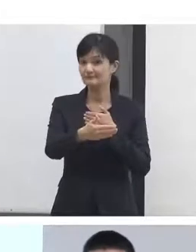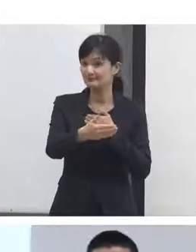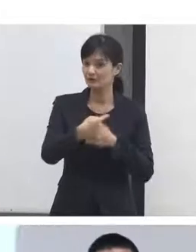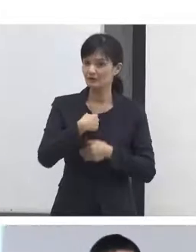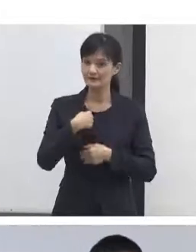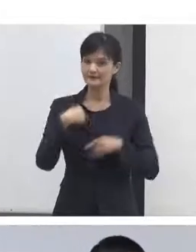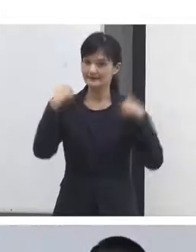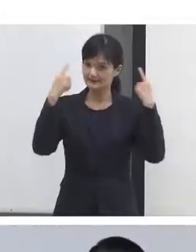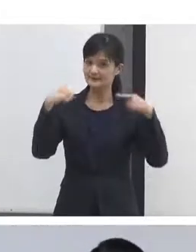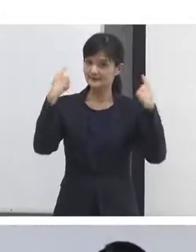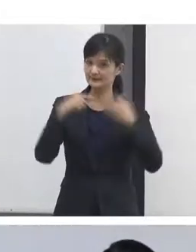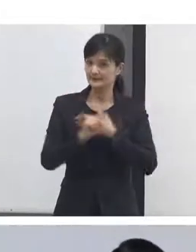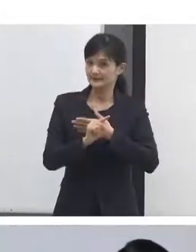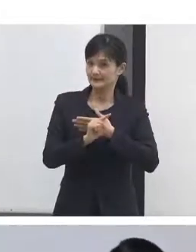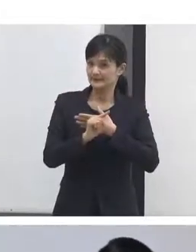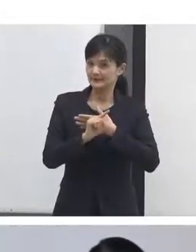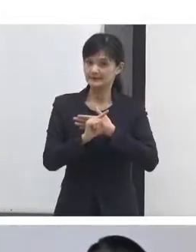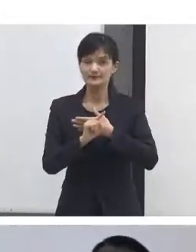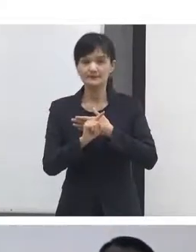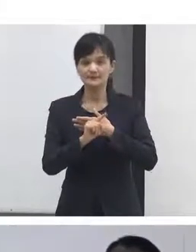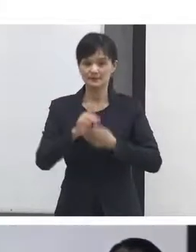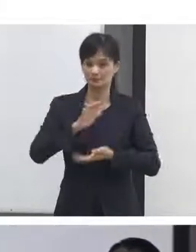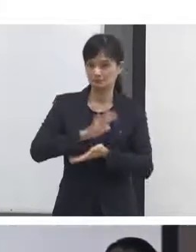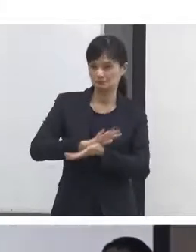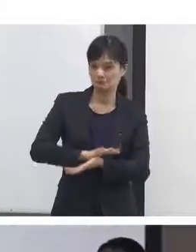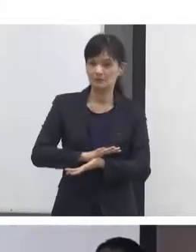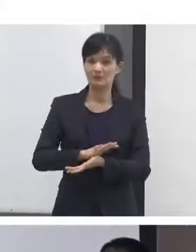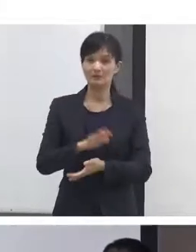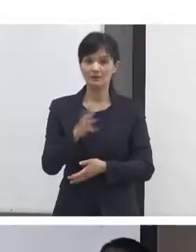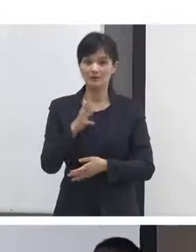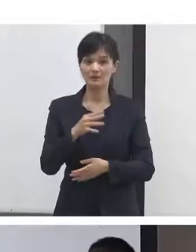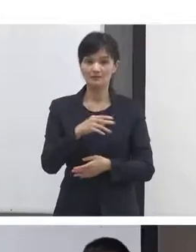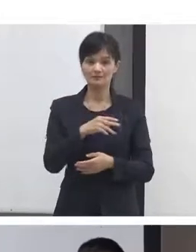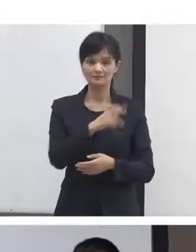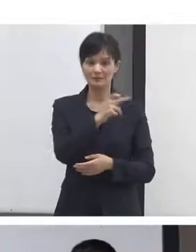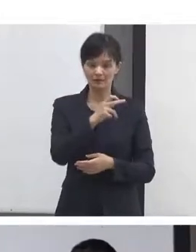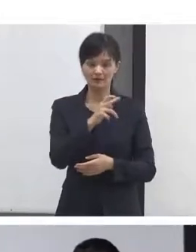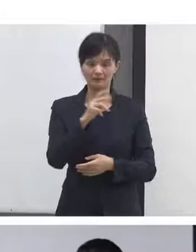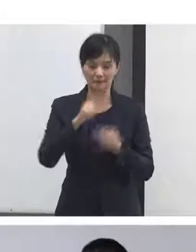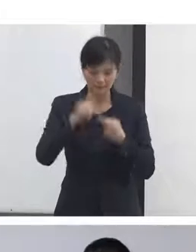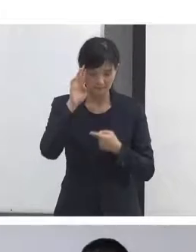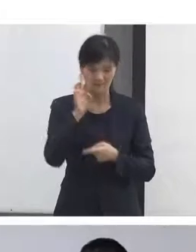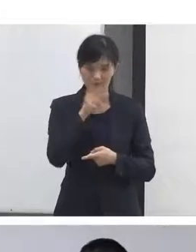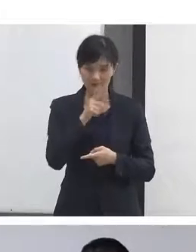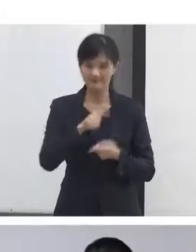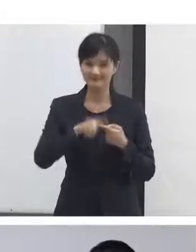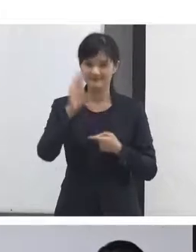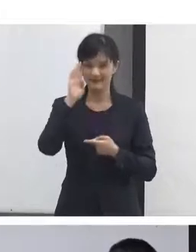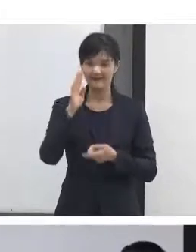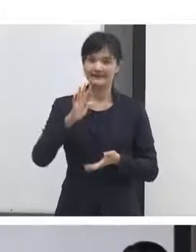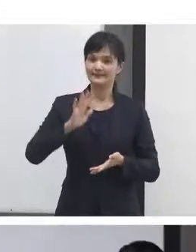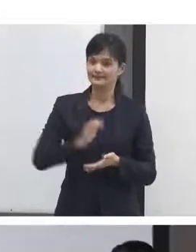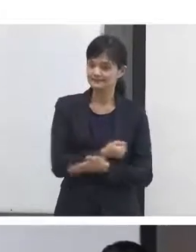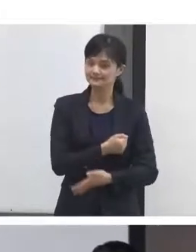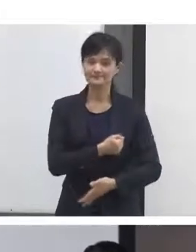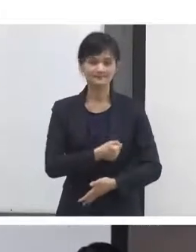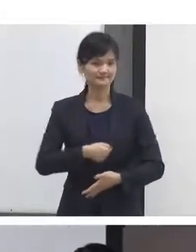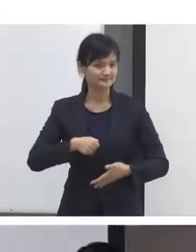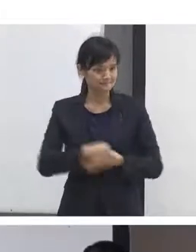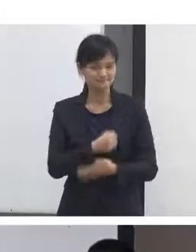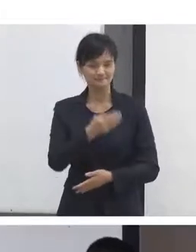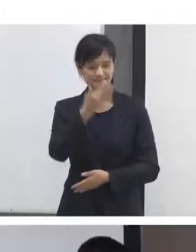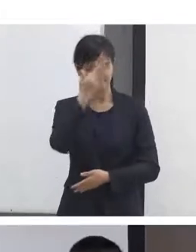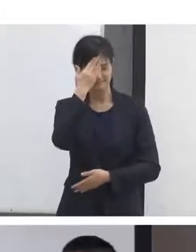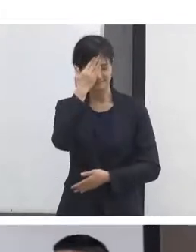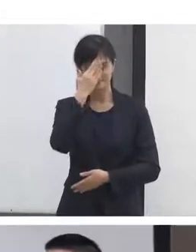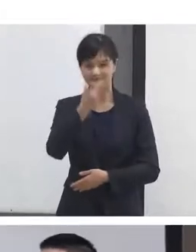很焦虑、哦、很常感到很多的摩擦，还有就是哎呀 ，so much， 哎，对不起，太麻烦了吧，嗨呀，太麻烦